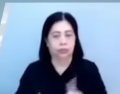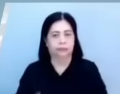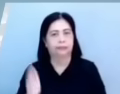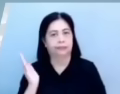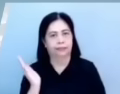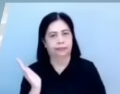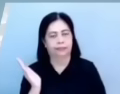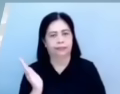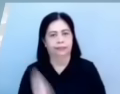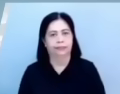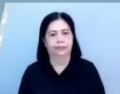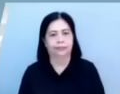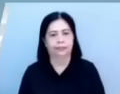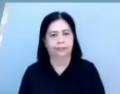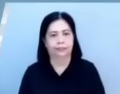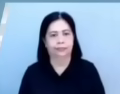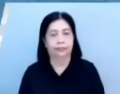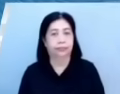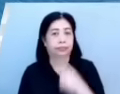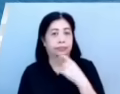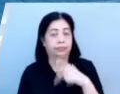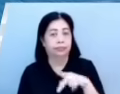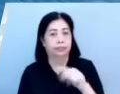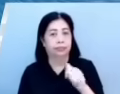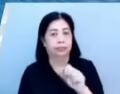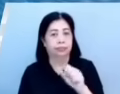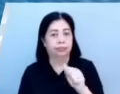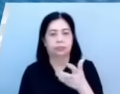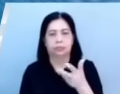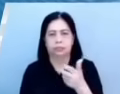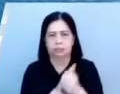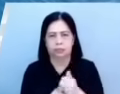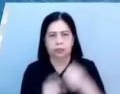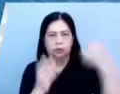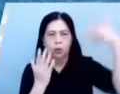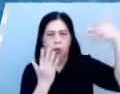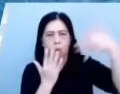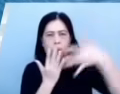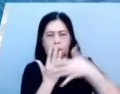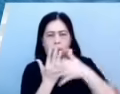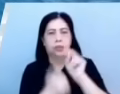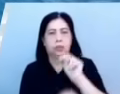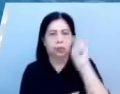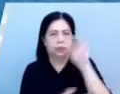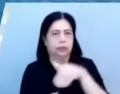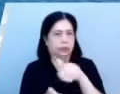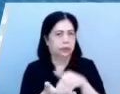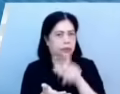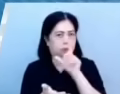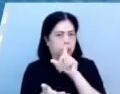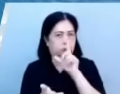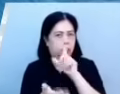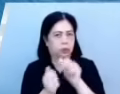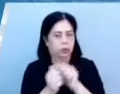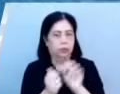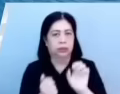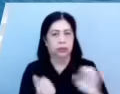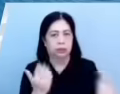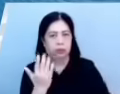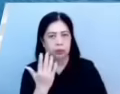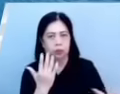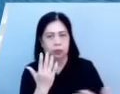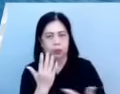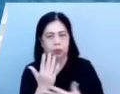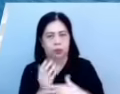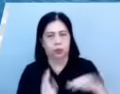Coron, Palawan. Ayon sa PAGASA, apektado ng amihan ang northern at central Luzon, habang easterlies naman ang umiiral sa